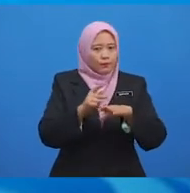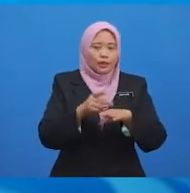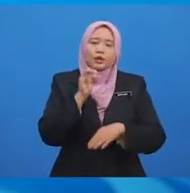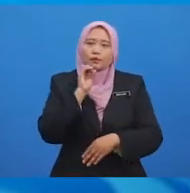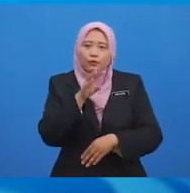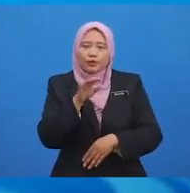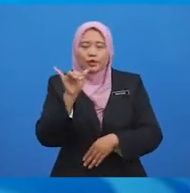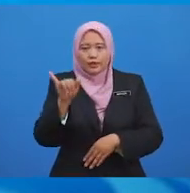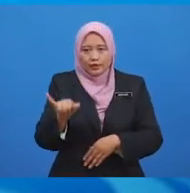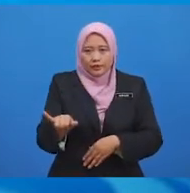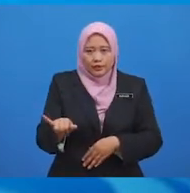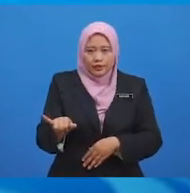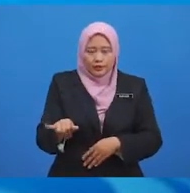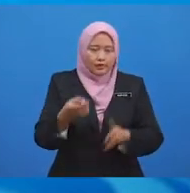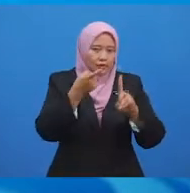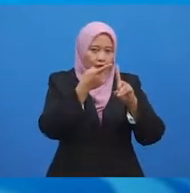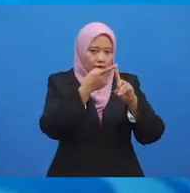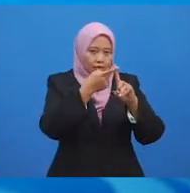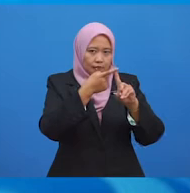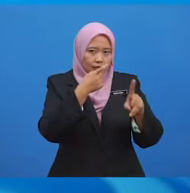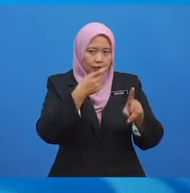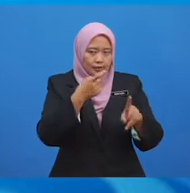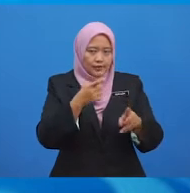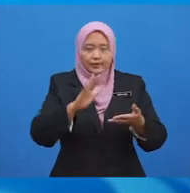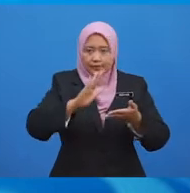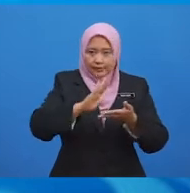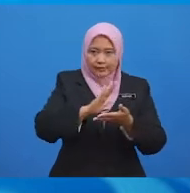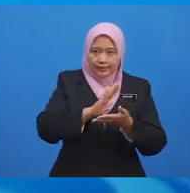yang diperbuat daripada kertas.